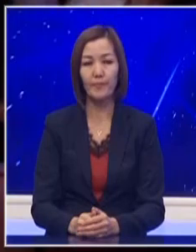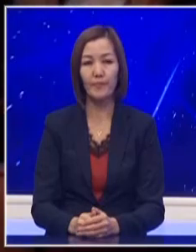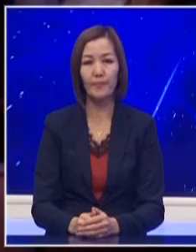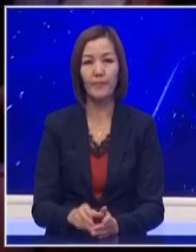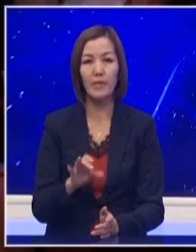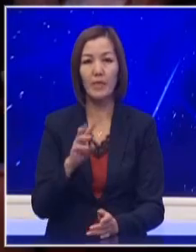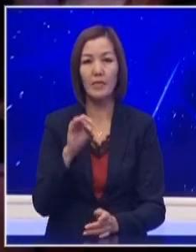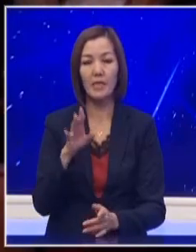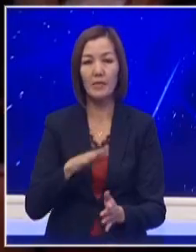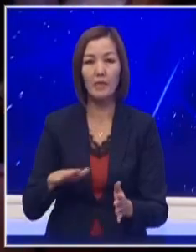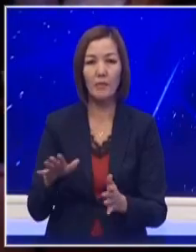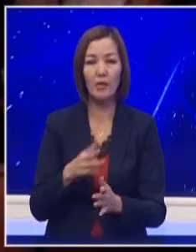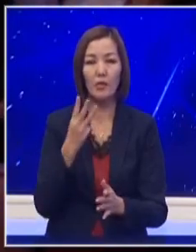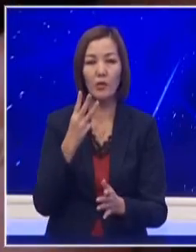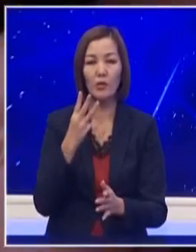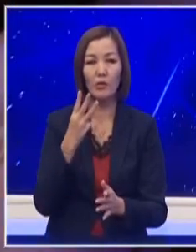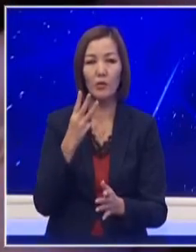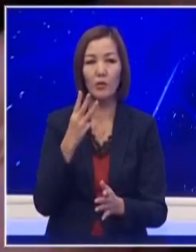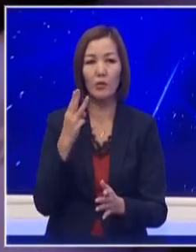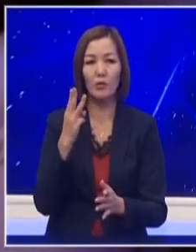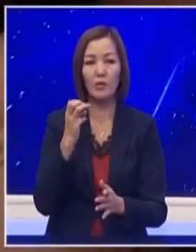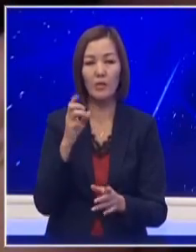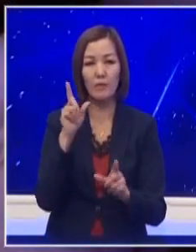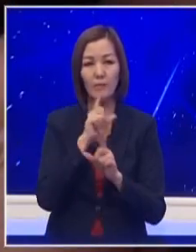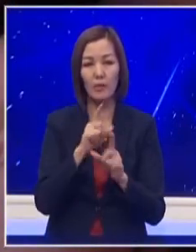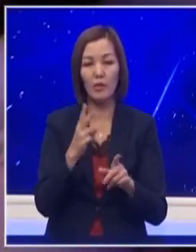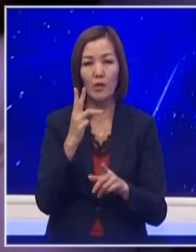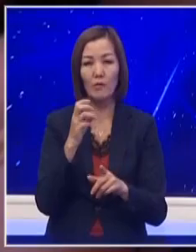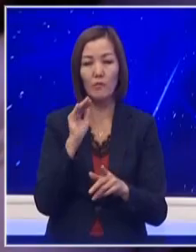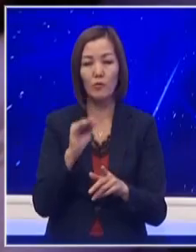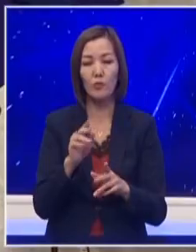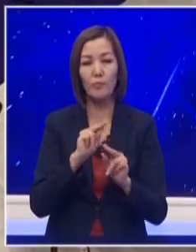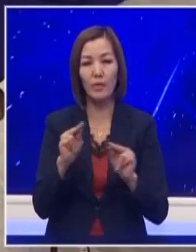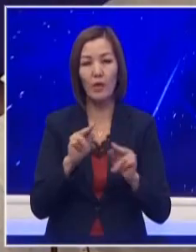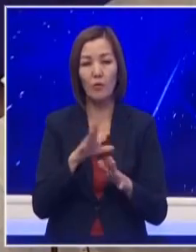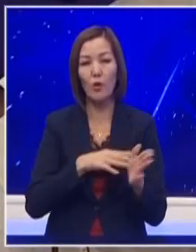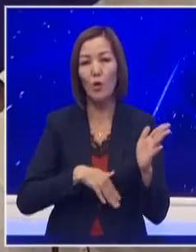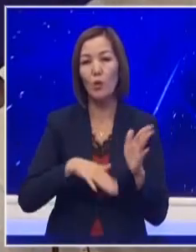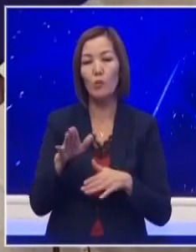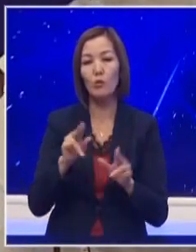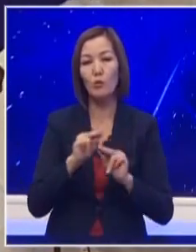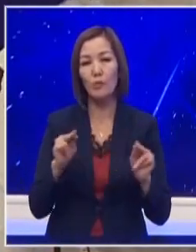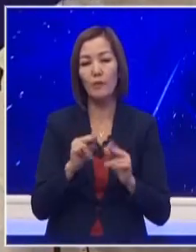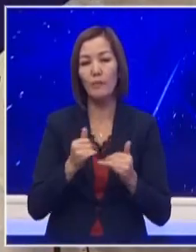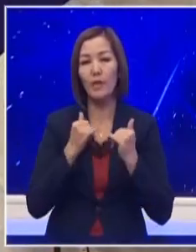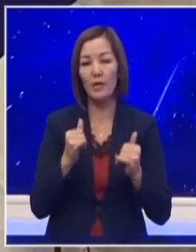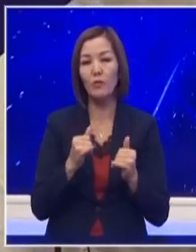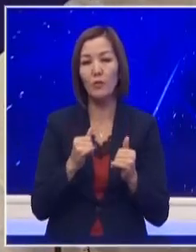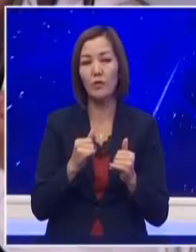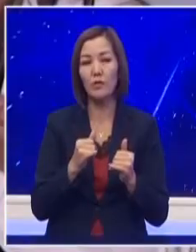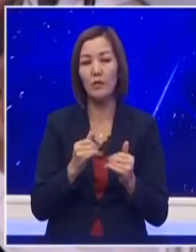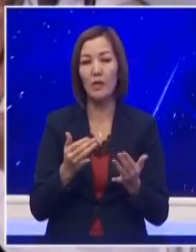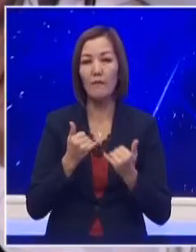весельдинском районе в почти трех десятках учебных заведений трудится более 200 педагогов лучших представителей самой благородной профессии